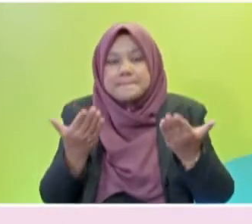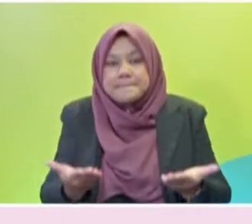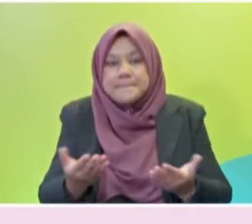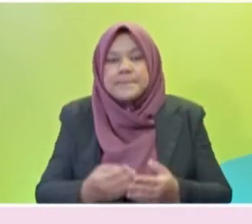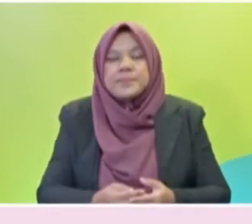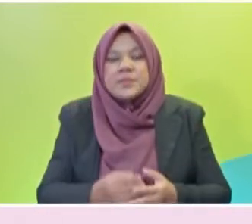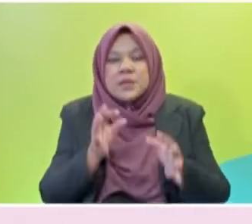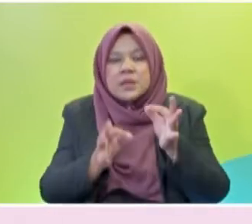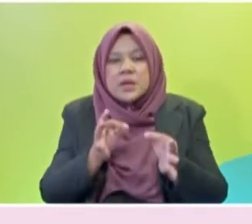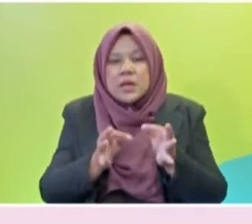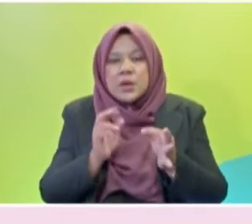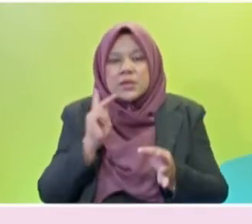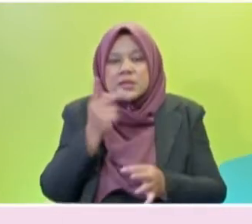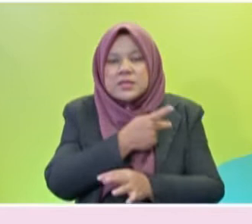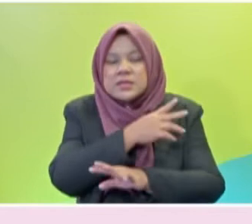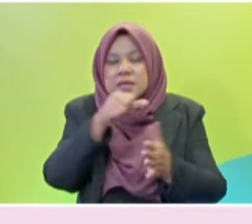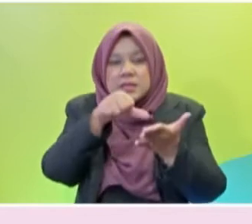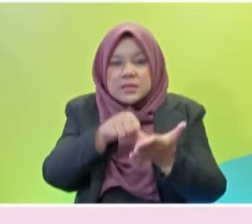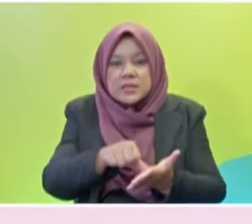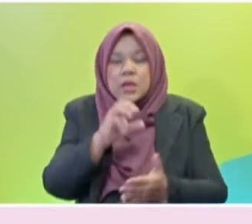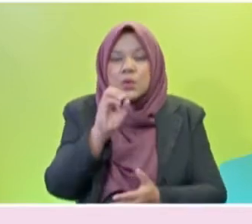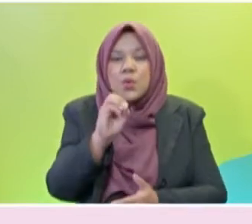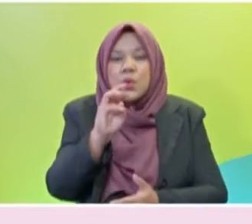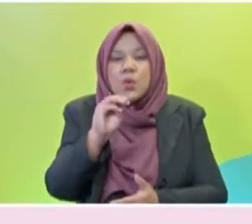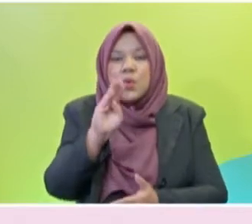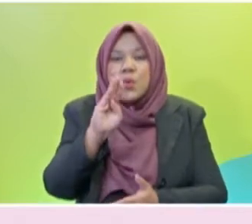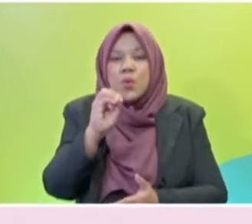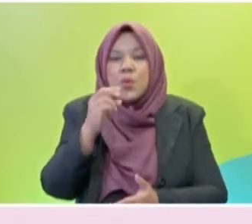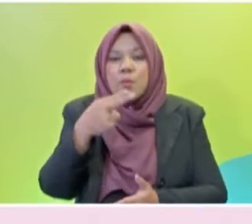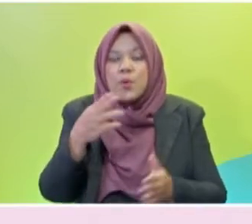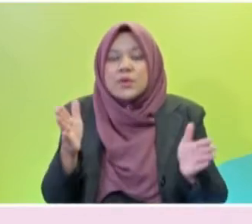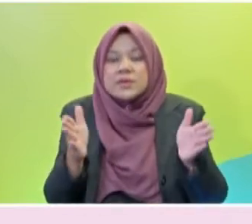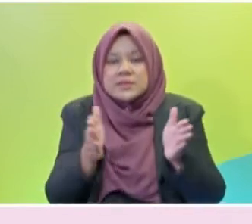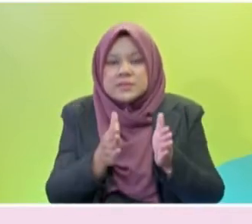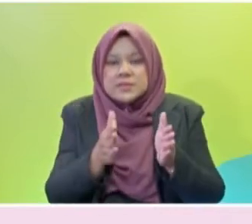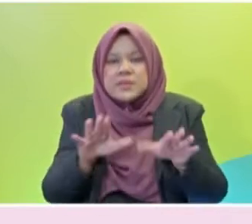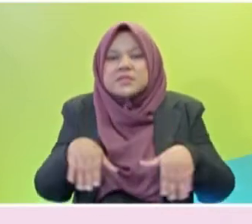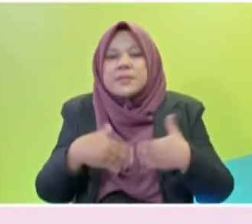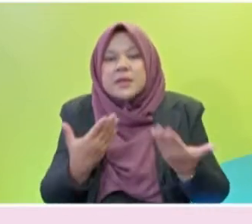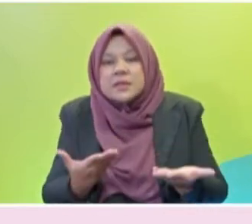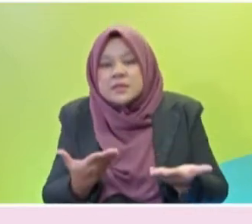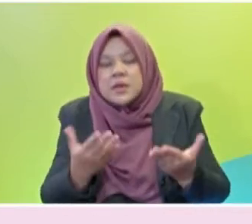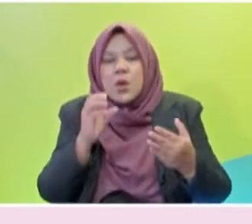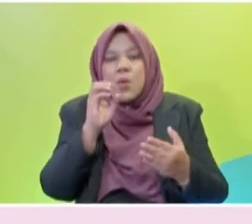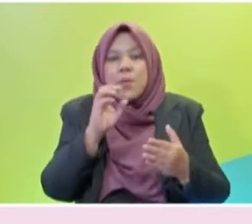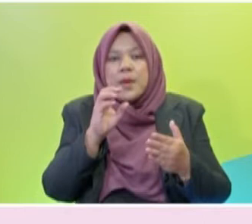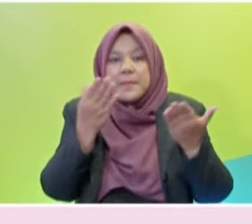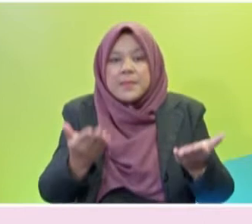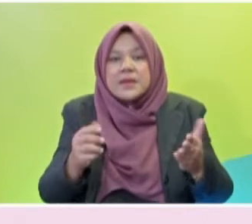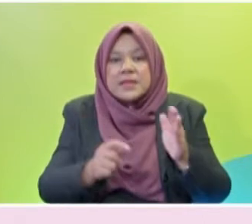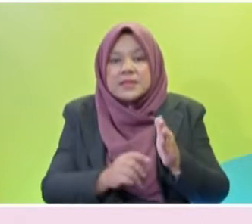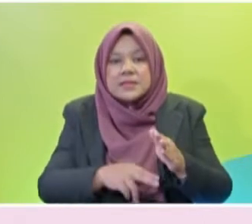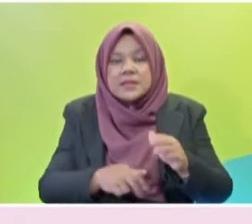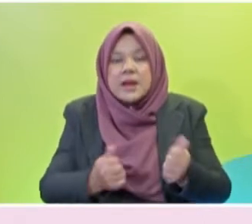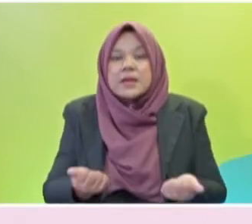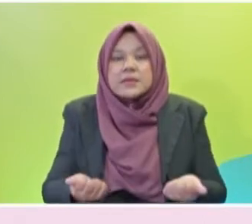tak tekan umbuh kecil, manakan beban tadi akan terangkat. Betul. Alright. So kita katakan sebagai daya input